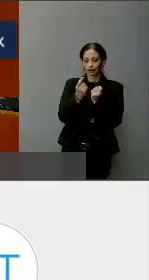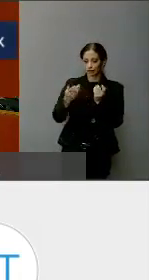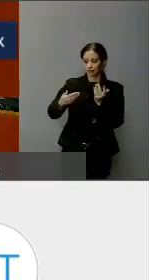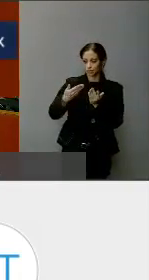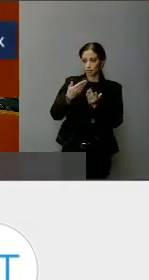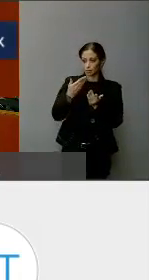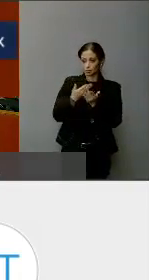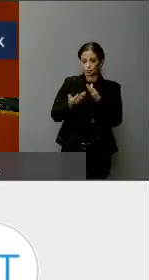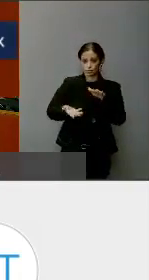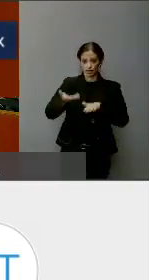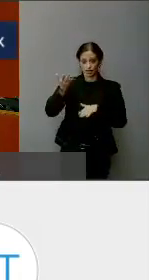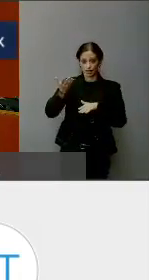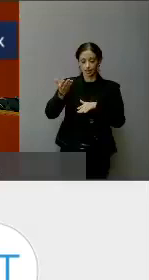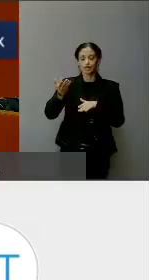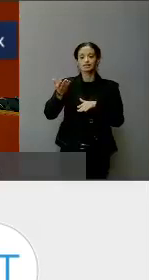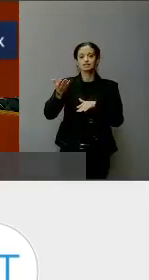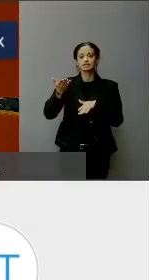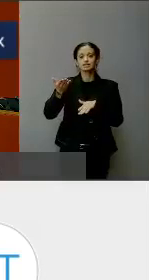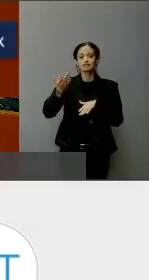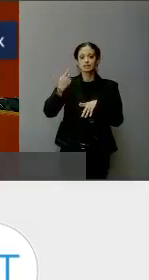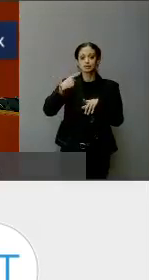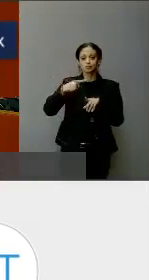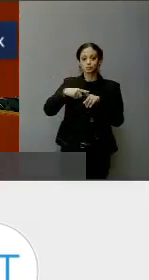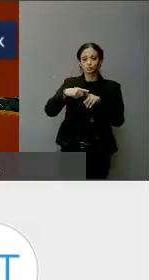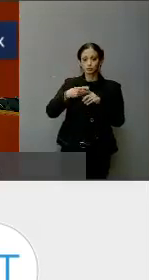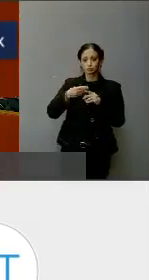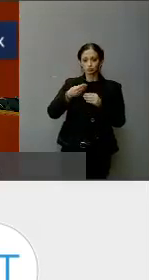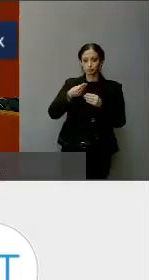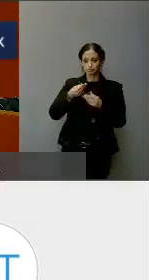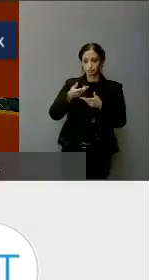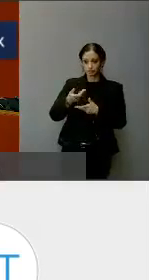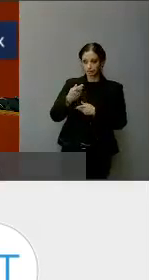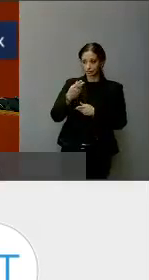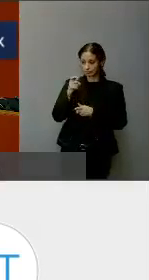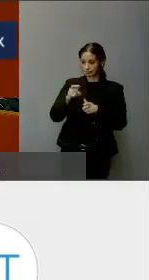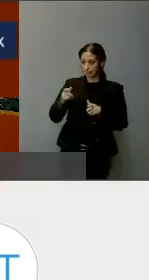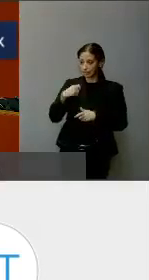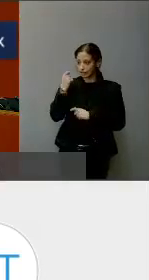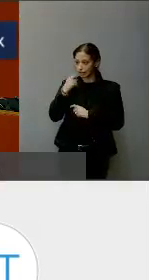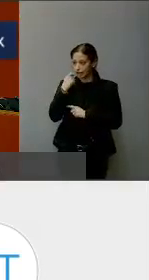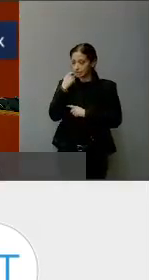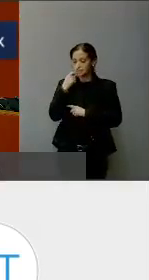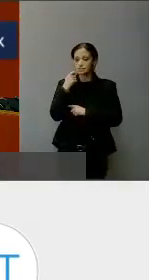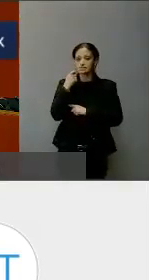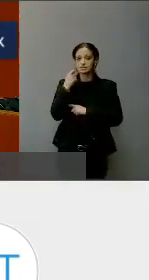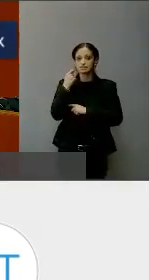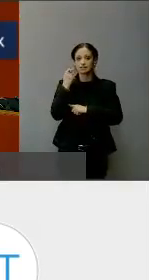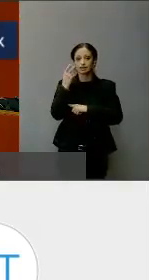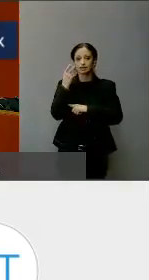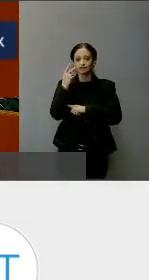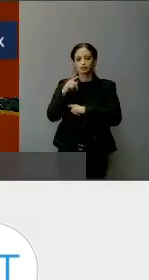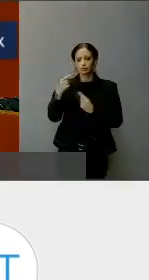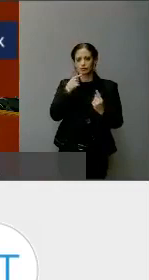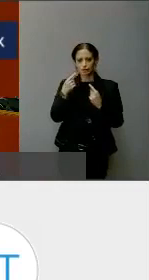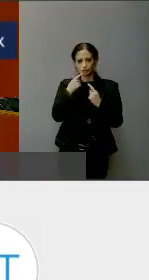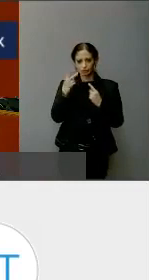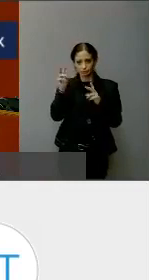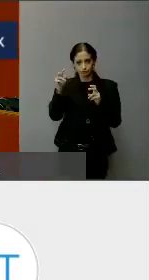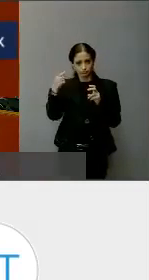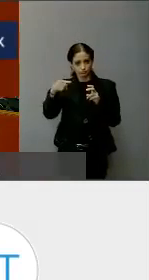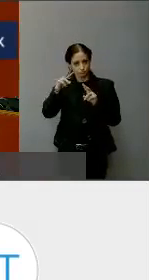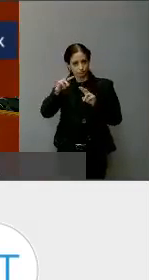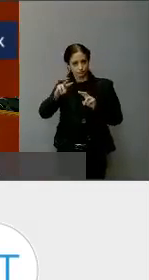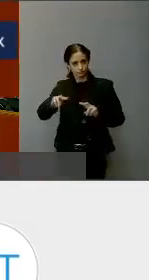sovrintendenza e anche l'interesse vuol dire che c'è stato all'interno del del dibattito nelle